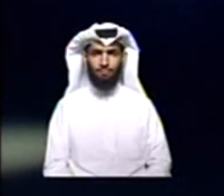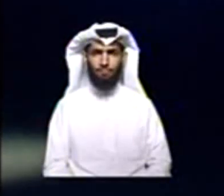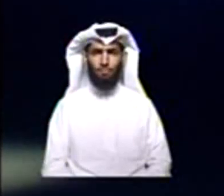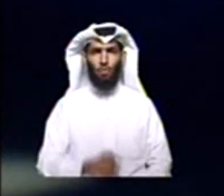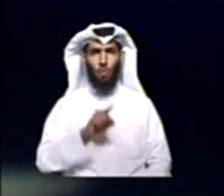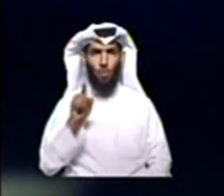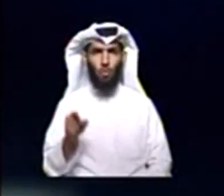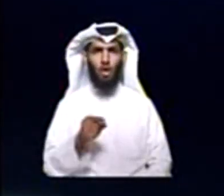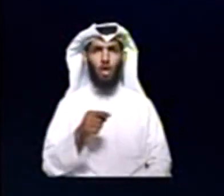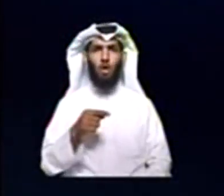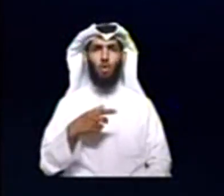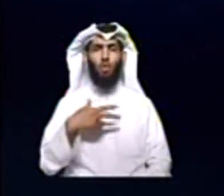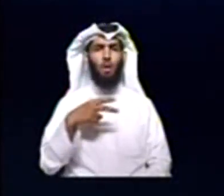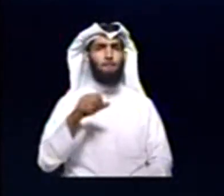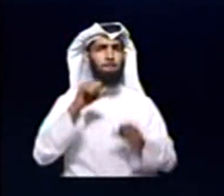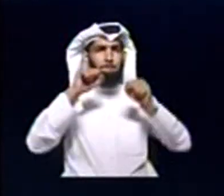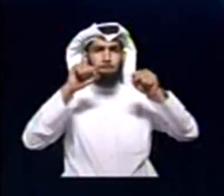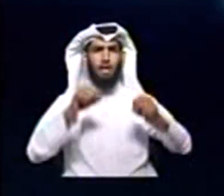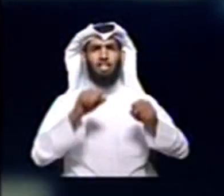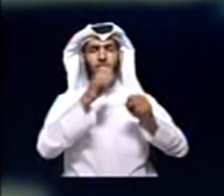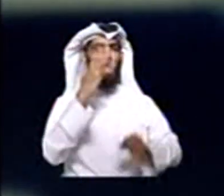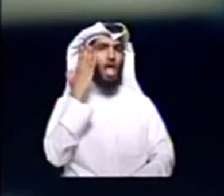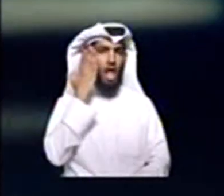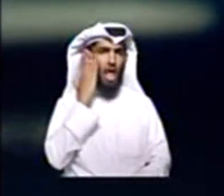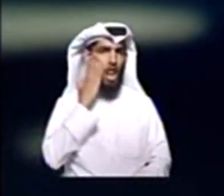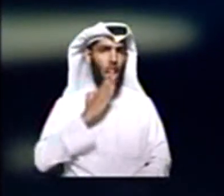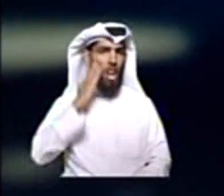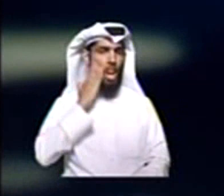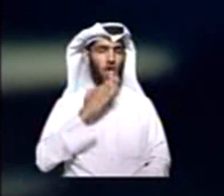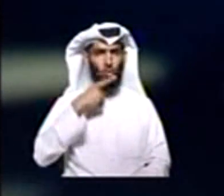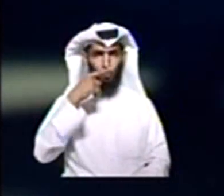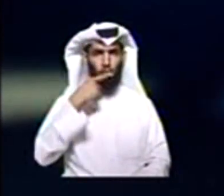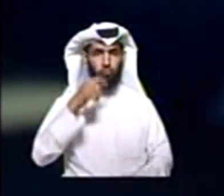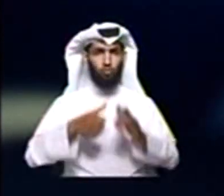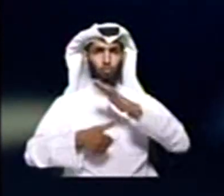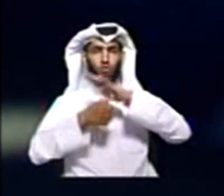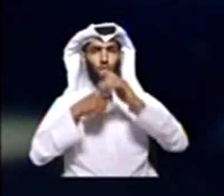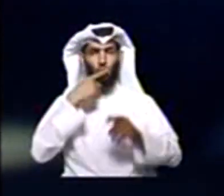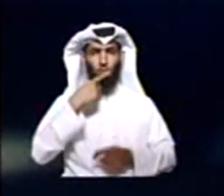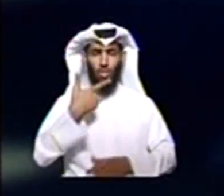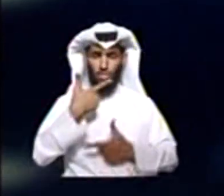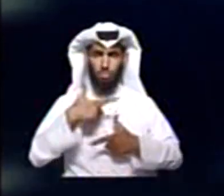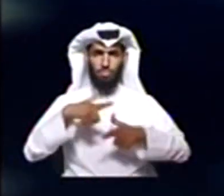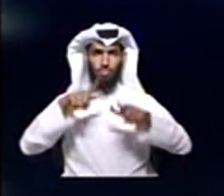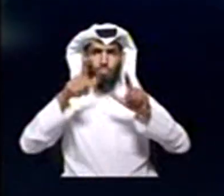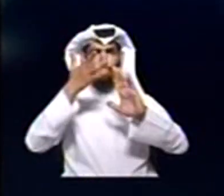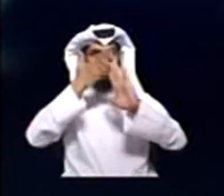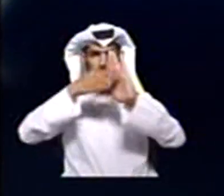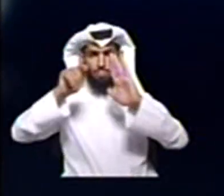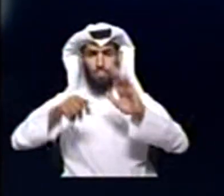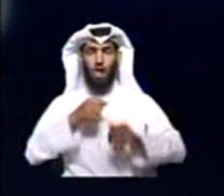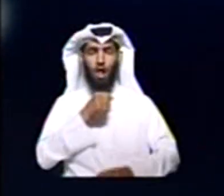أشاد نائب رئيس مجلس المجلس الرئاسي الليبي أحمد معتيق في تصريح في مجلس الأمة بدور دولة